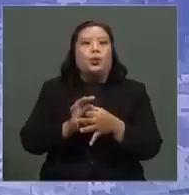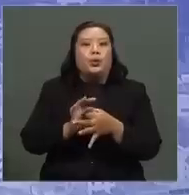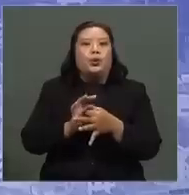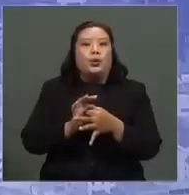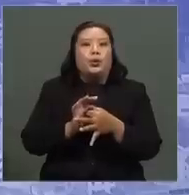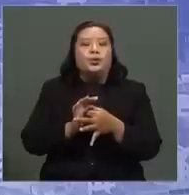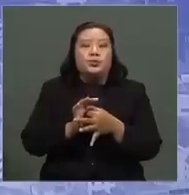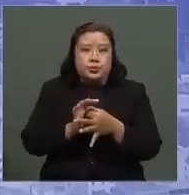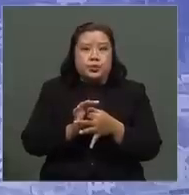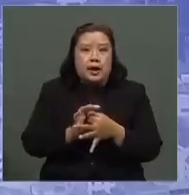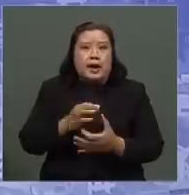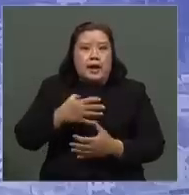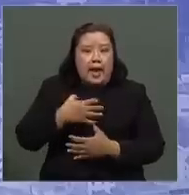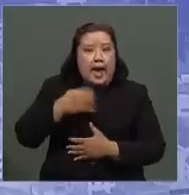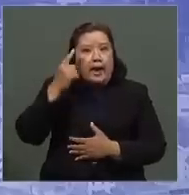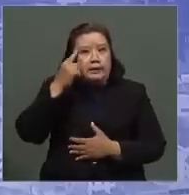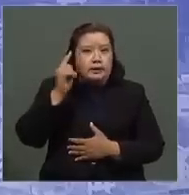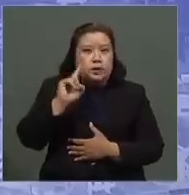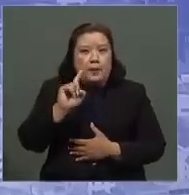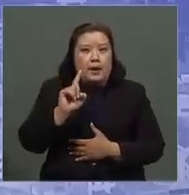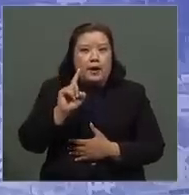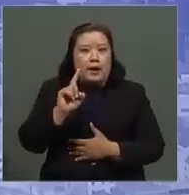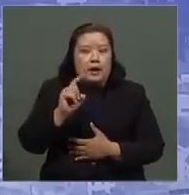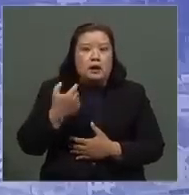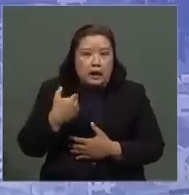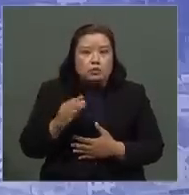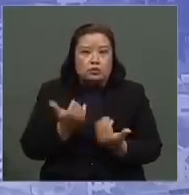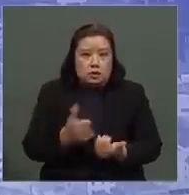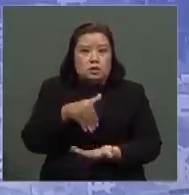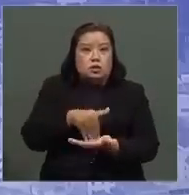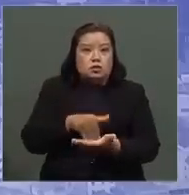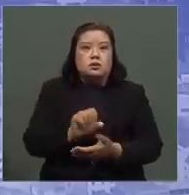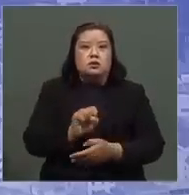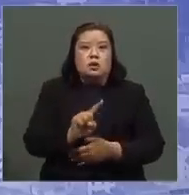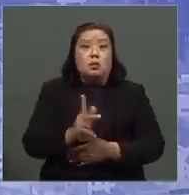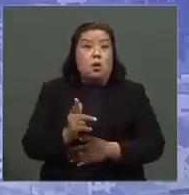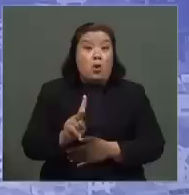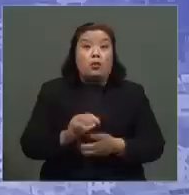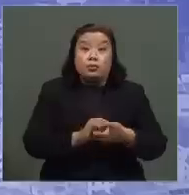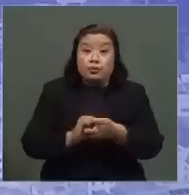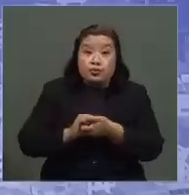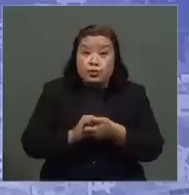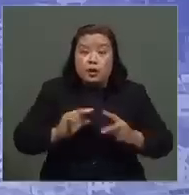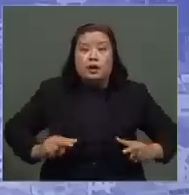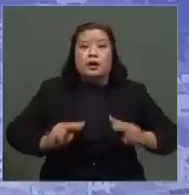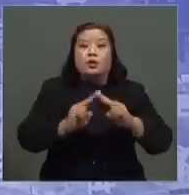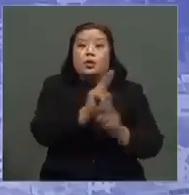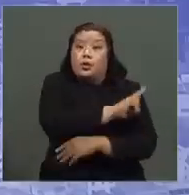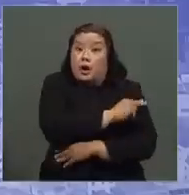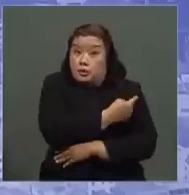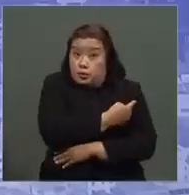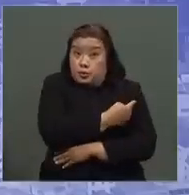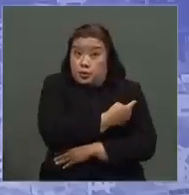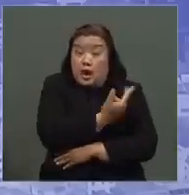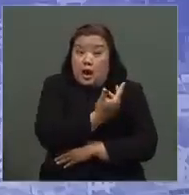แล้วก็อยากจะทราบมาตรการที่ทิศทางศปภ.ได้หารือกับกระทรวงสาธารณสุขและหน่วยงานที่เกี่ยว